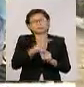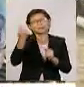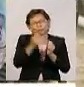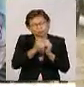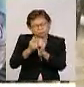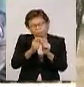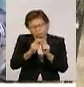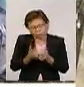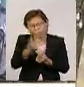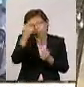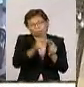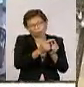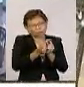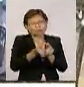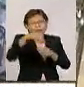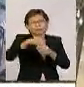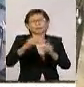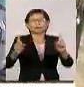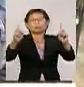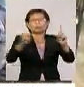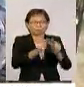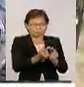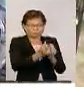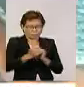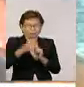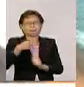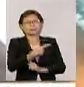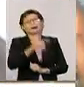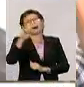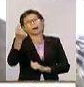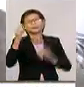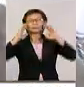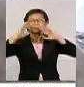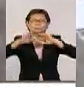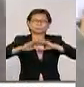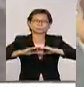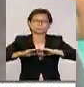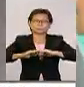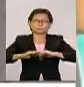kubur nanti Al-Quran akan menemani kita. Tidak ada siapa yang akan menemani kita, hanya amal soleh kita.